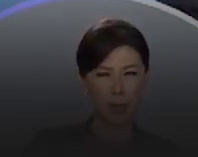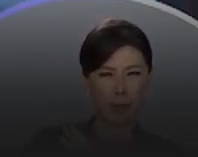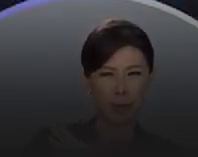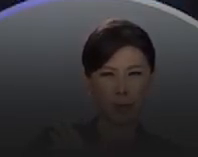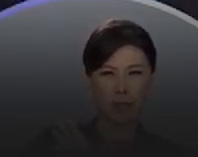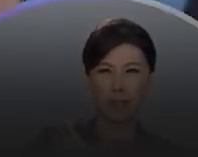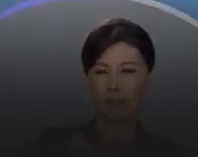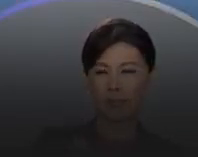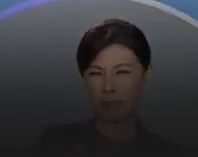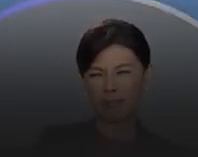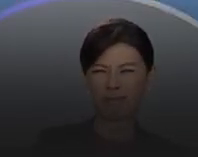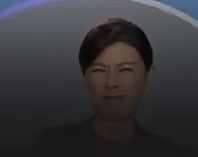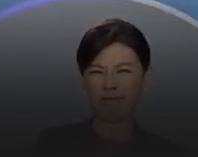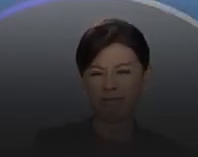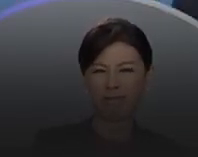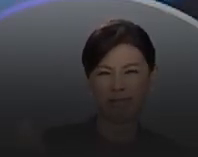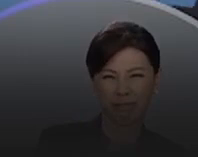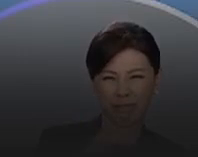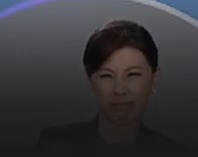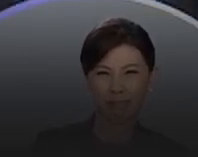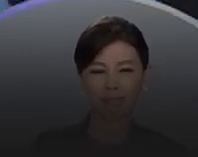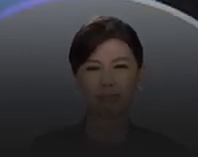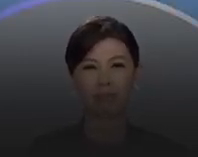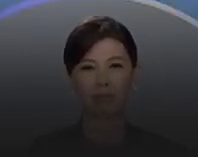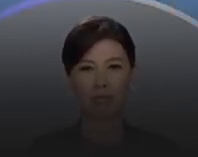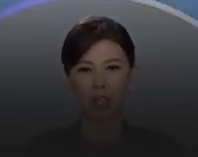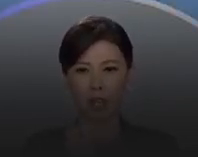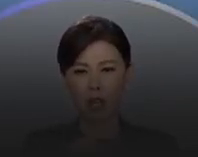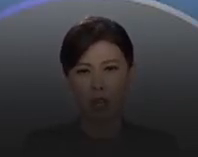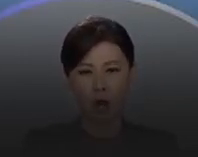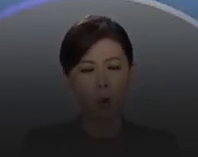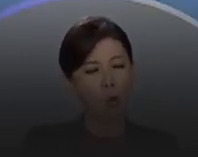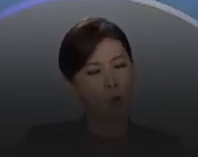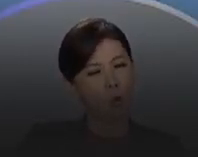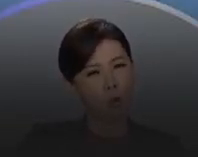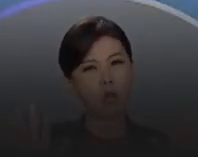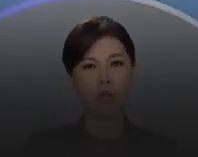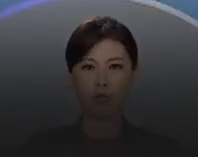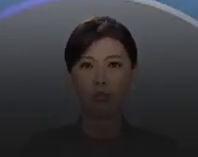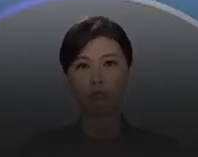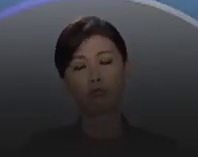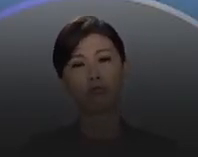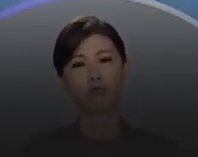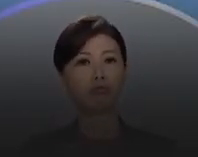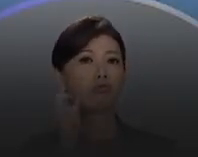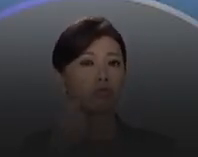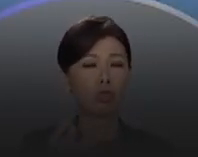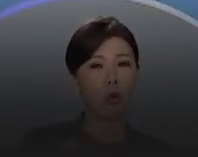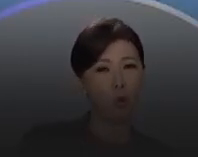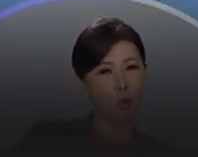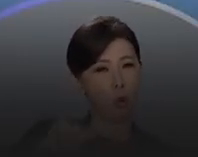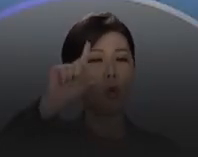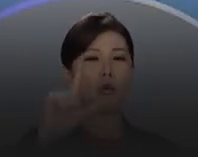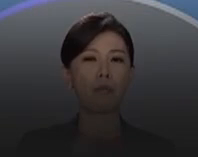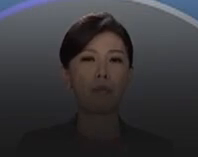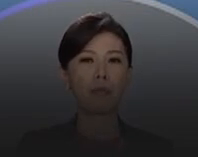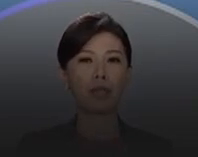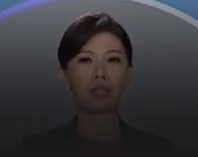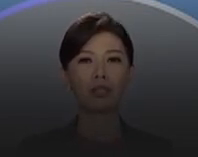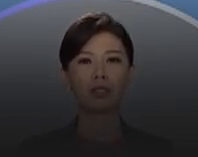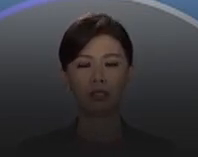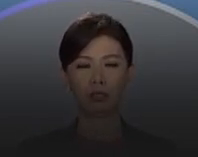带动这个大水库，整个台湾经济体起来之后，劳工的条件会有所改变。韩国瑜绝对跟